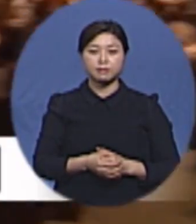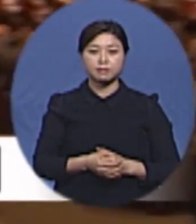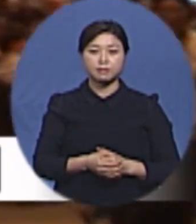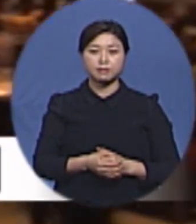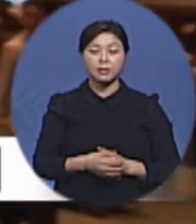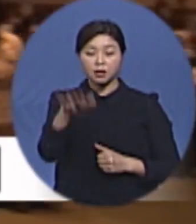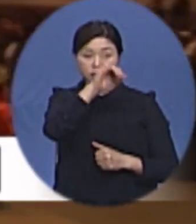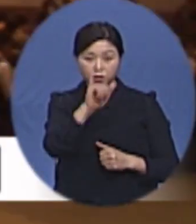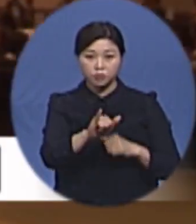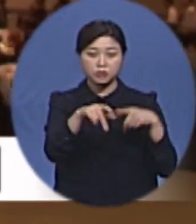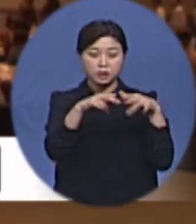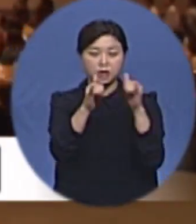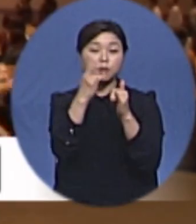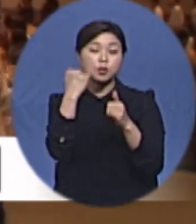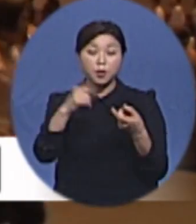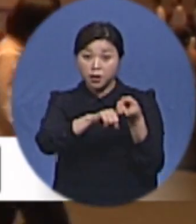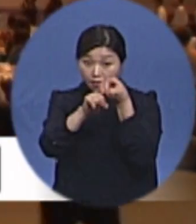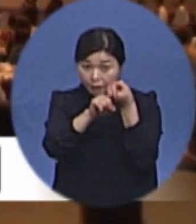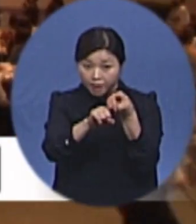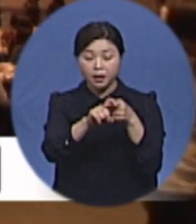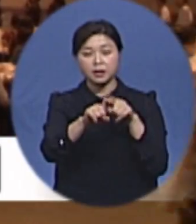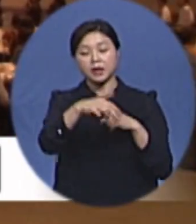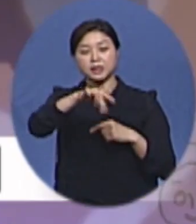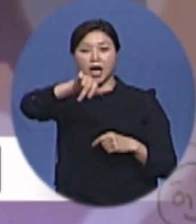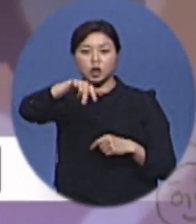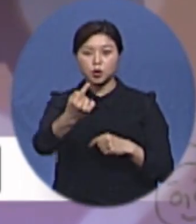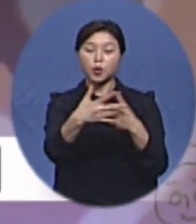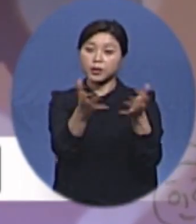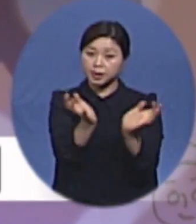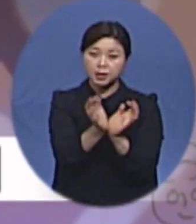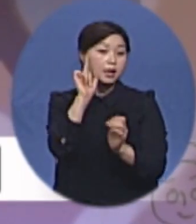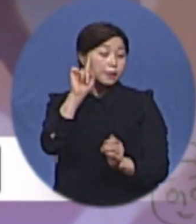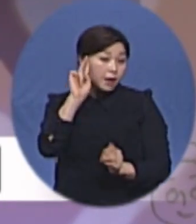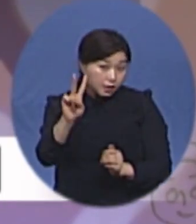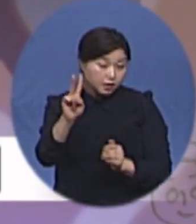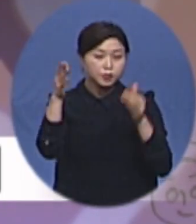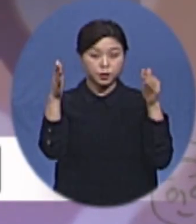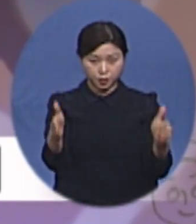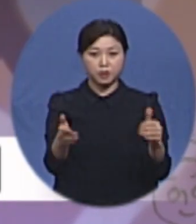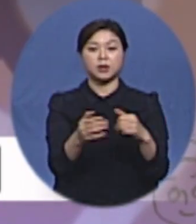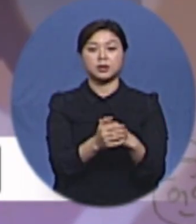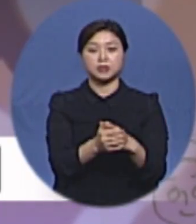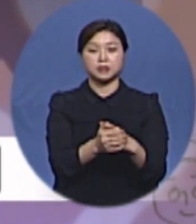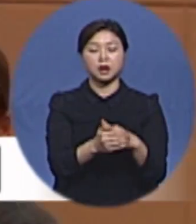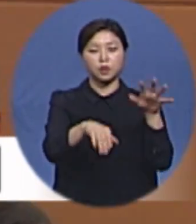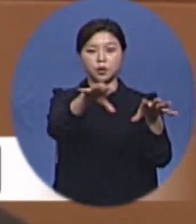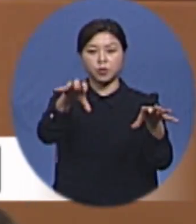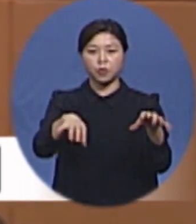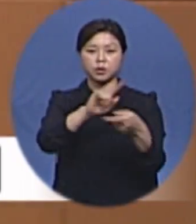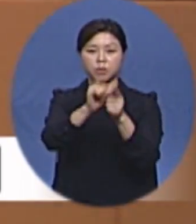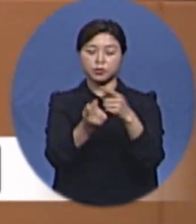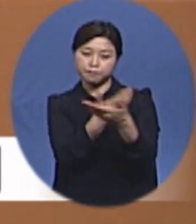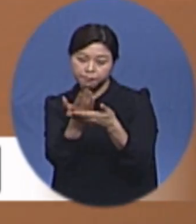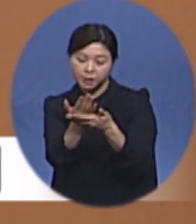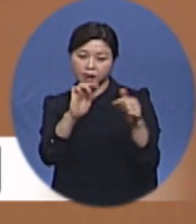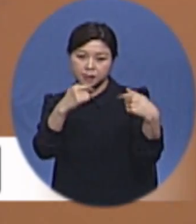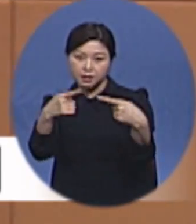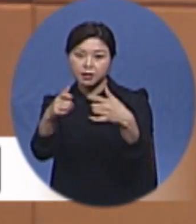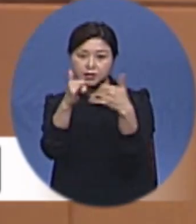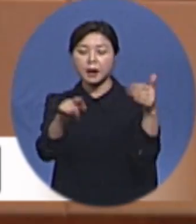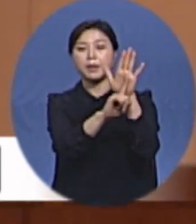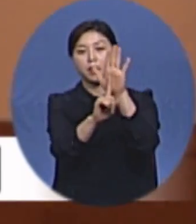전국 장애인 부모연대가 주관한 이번 자조단체 대회는 1박 2일간 진행됐으며 각 지역별 교류의 시간과 참가자 발표